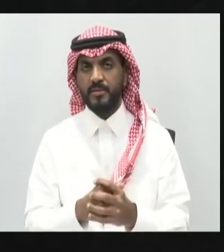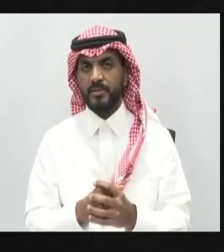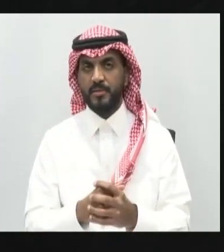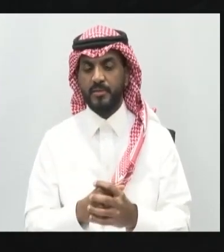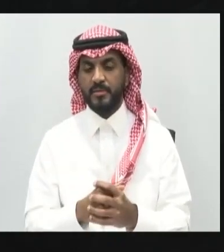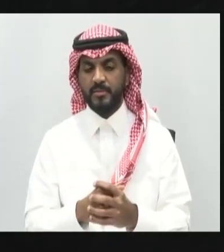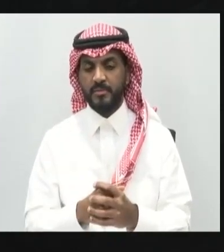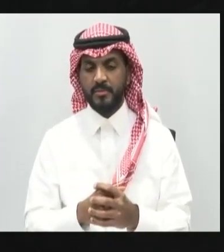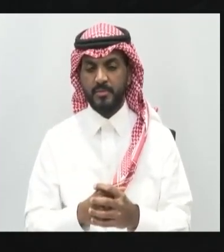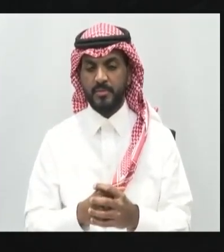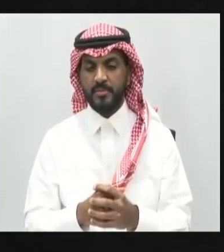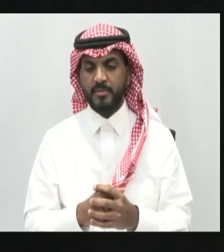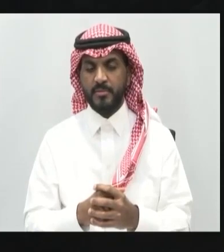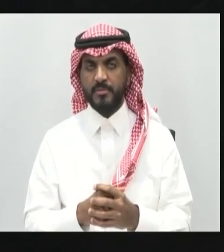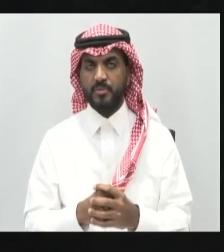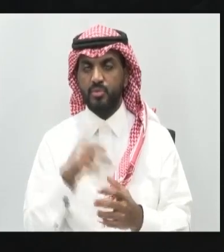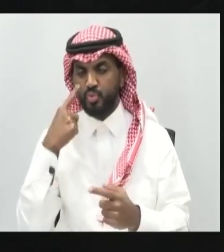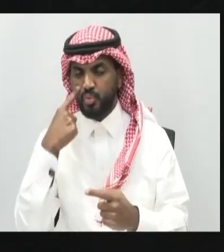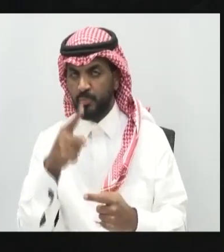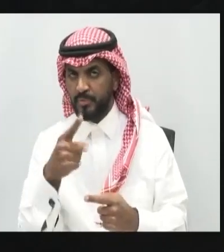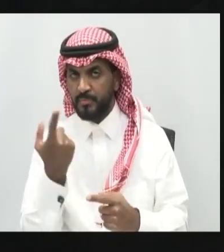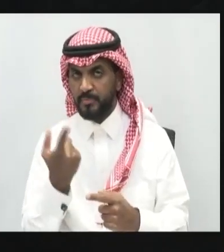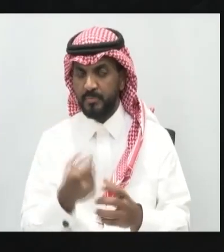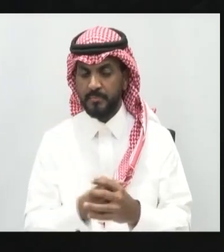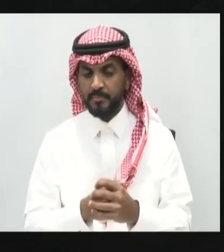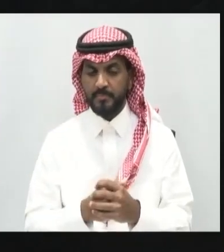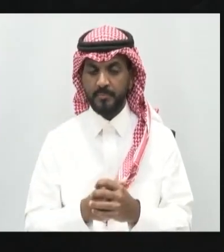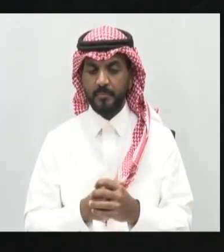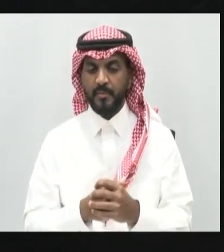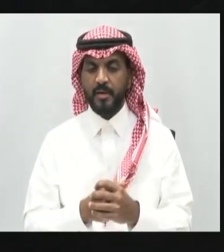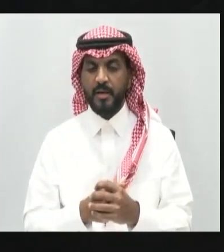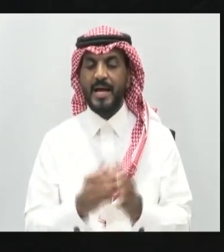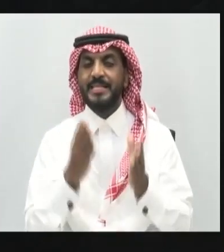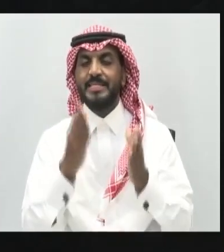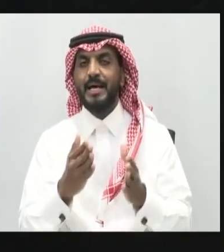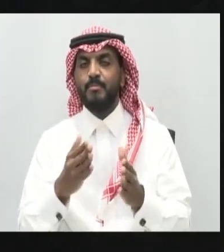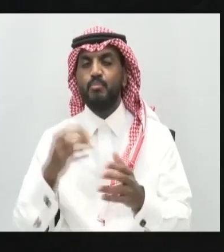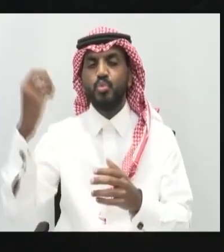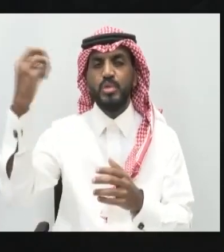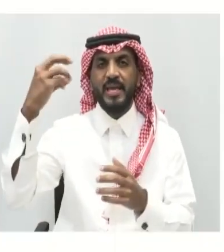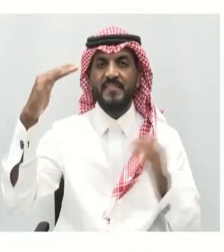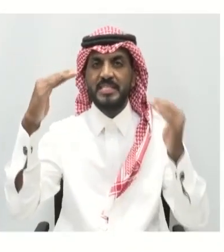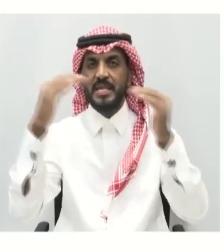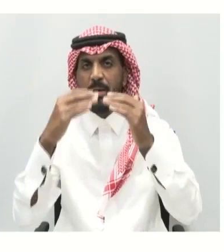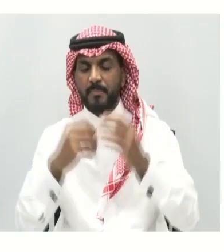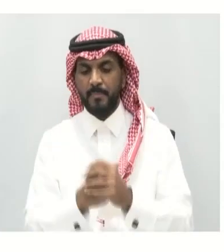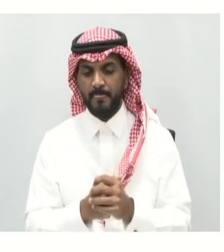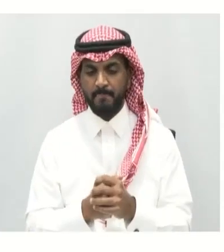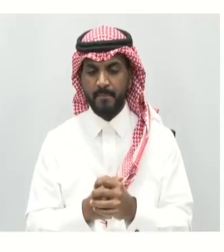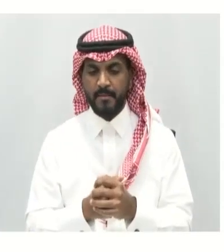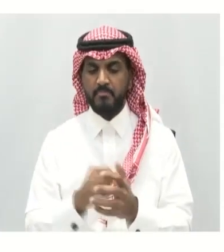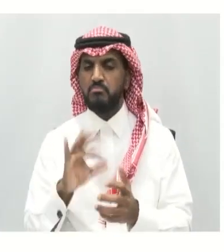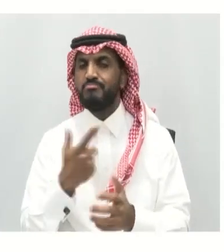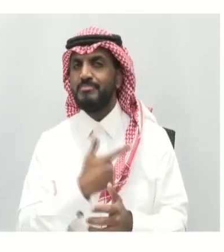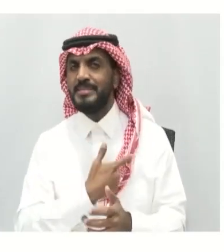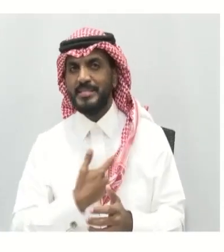نسال سؤال يقول اللي نشوفه هذا اجسام مضيئه بالسماء ماذا تسمى